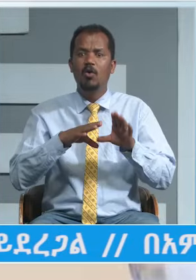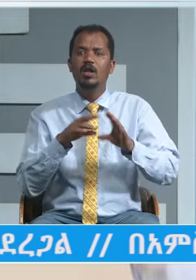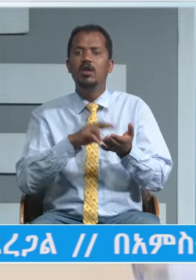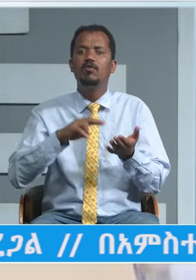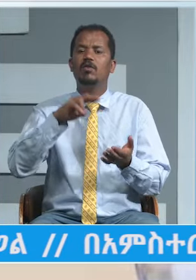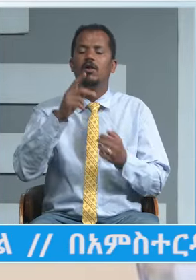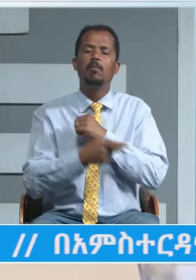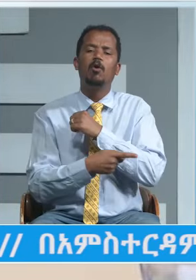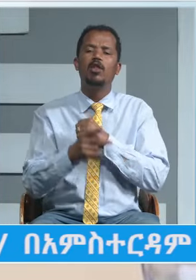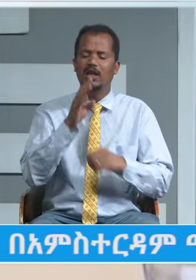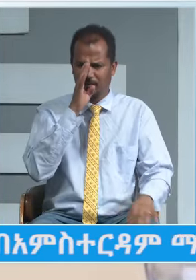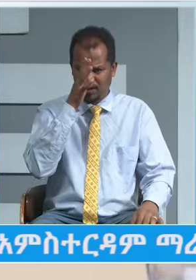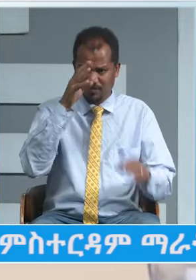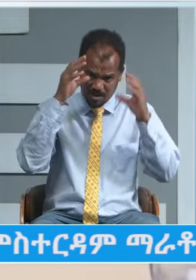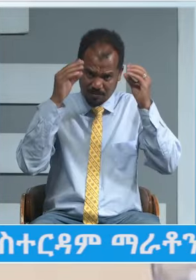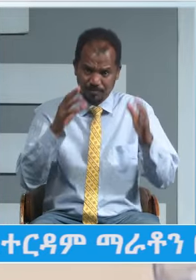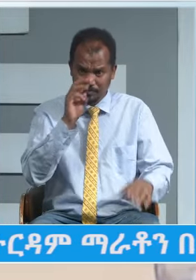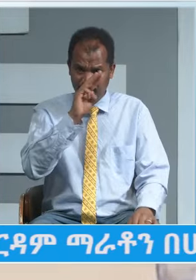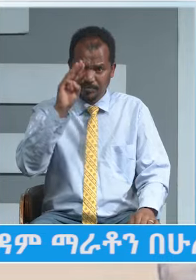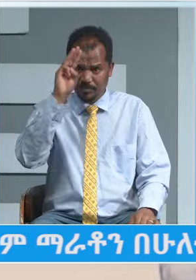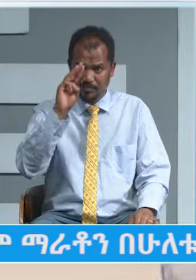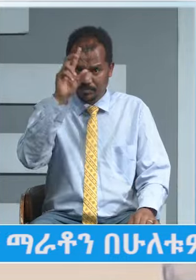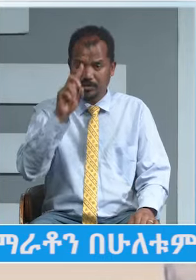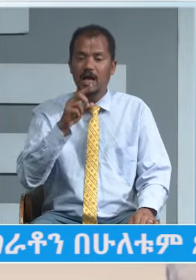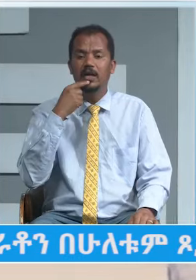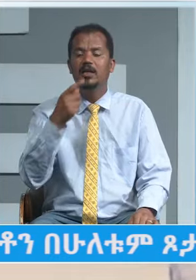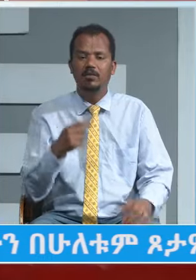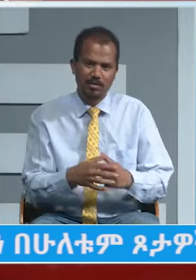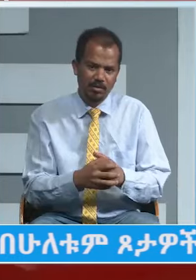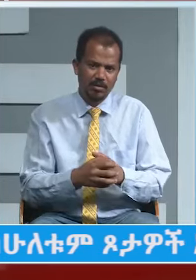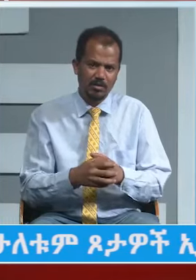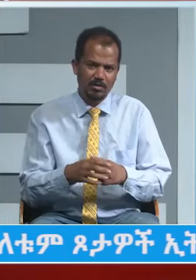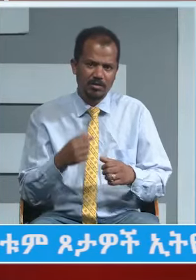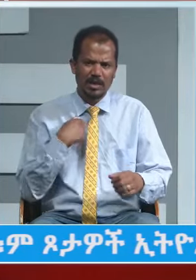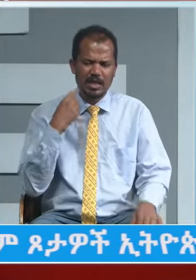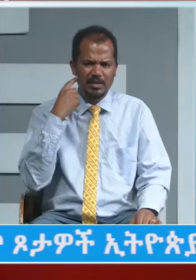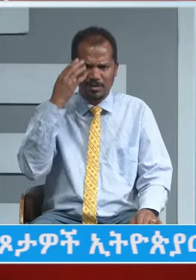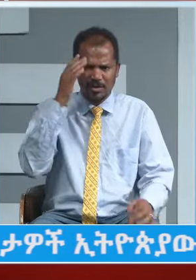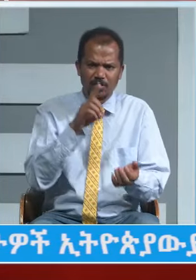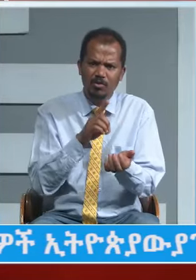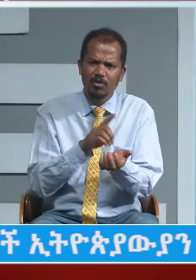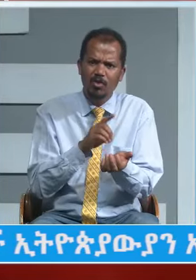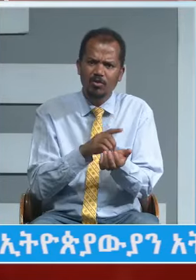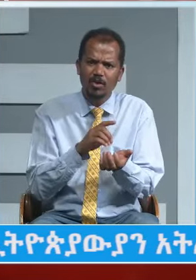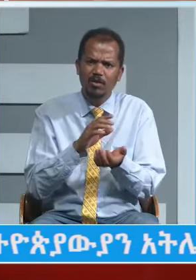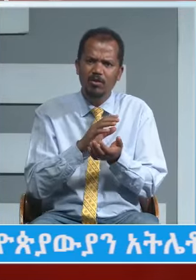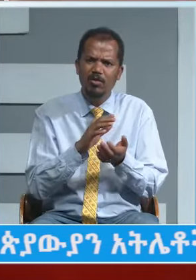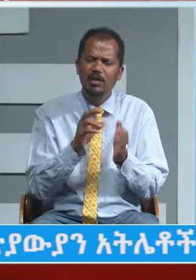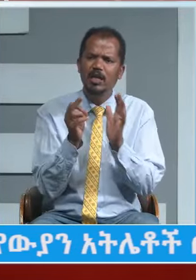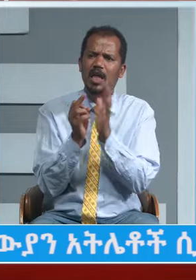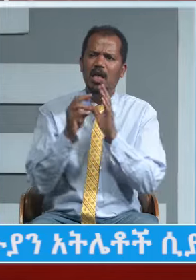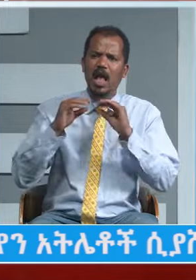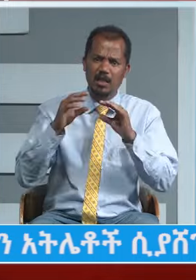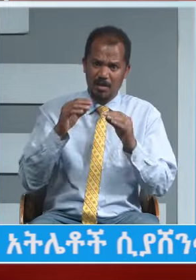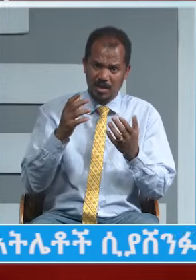በጎንደር ዩኒቨርሲቲ የፖለቲካ ፍልስፍና መምህር ሲሳይ አሳምሬ ይናገራሉ። ማምን ሰምቼ ባላቅም ዶክተር መሆናቸውን በህግና